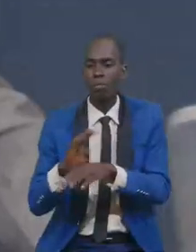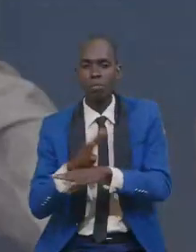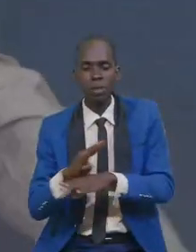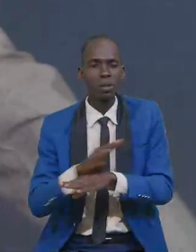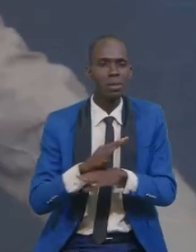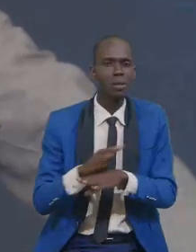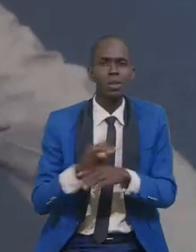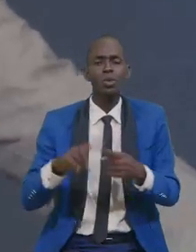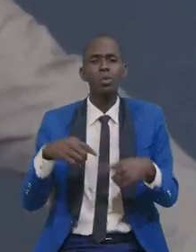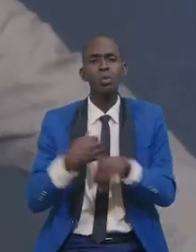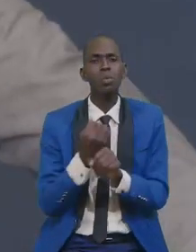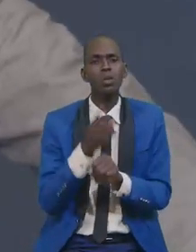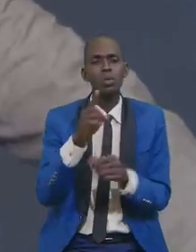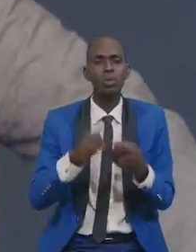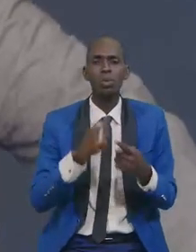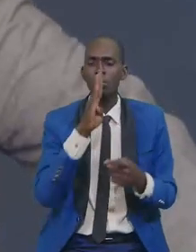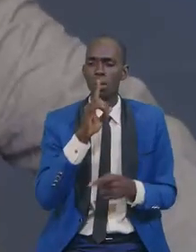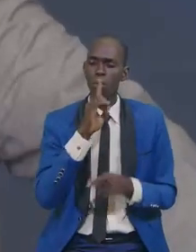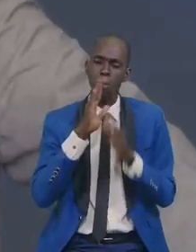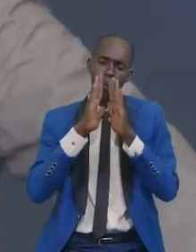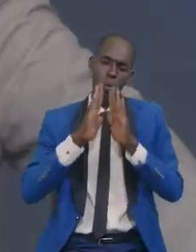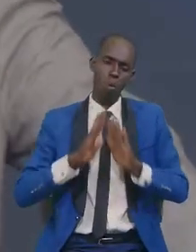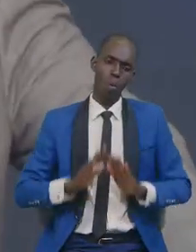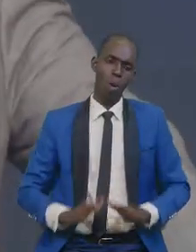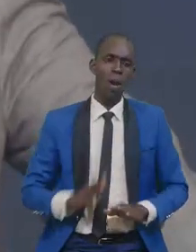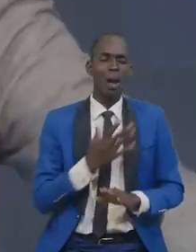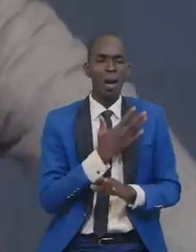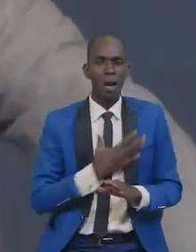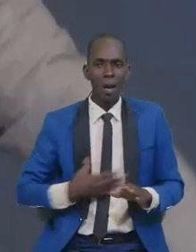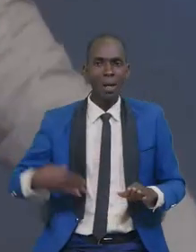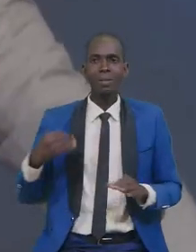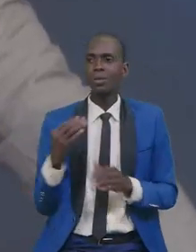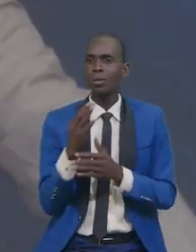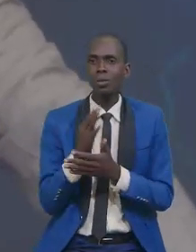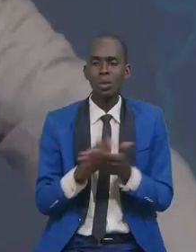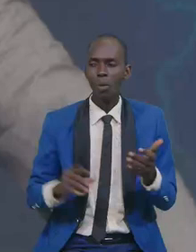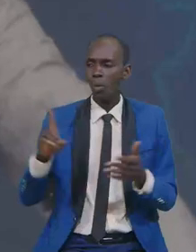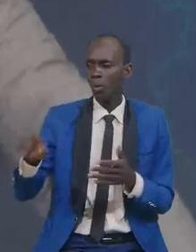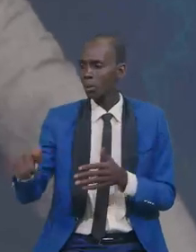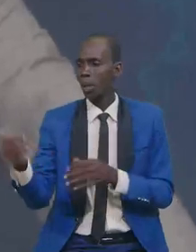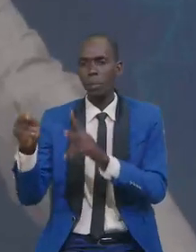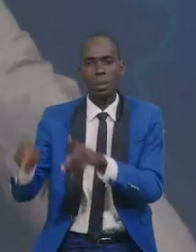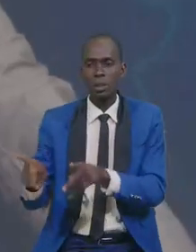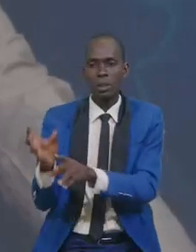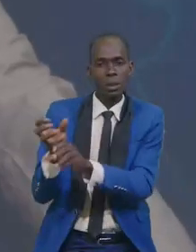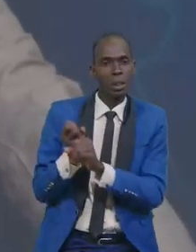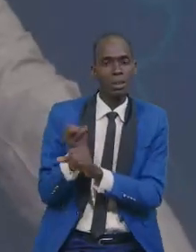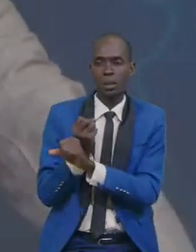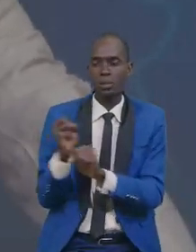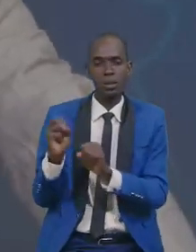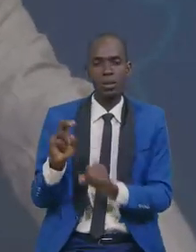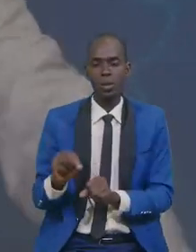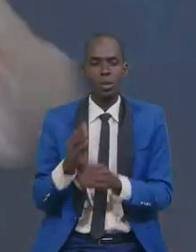des activités, de te fermer la bouche? Et tout continue bien. Quelqu'un reçoit le salut là-bas,